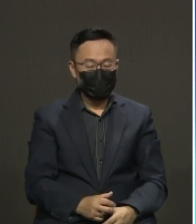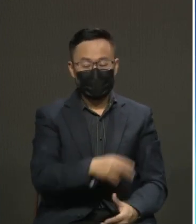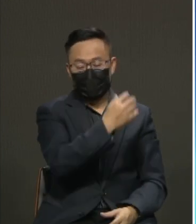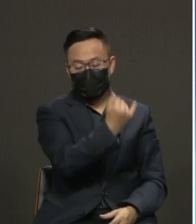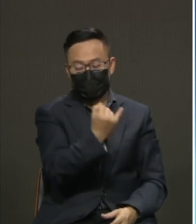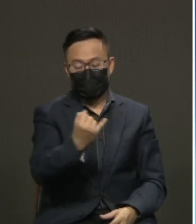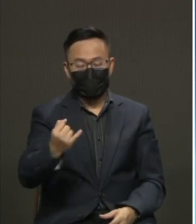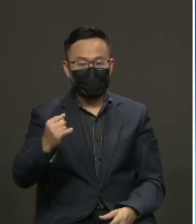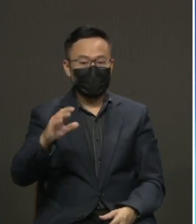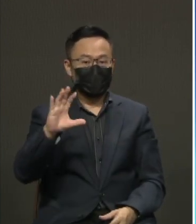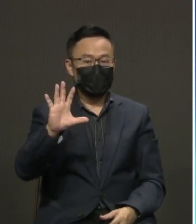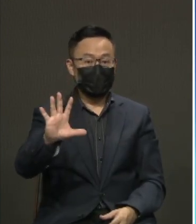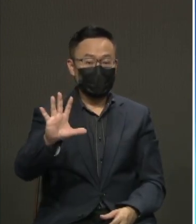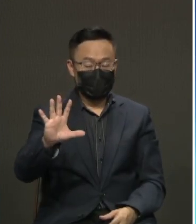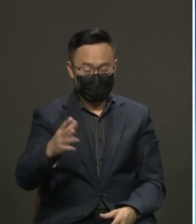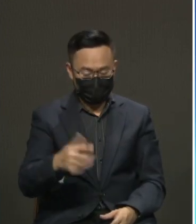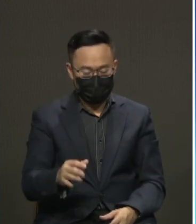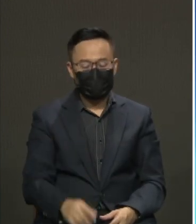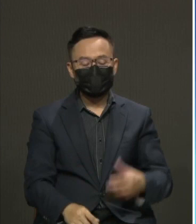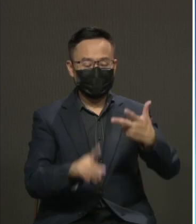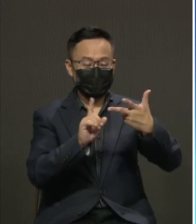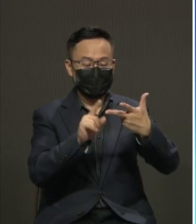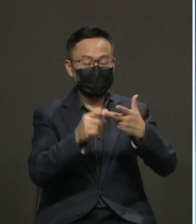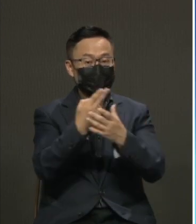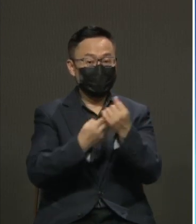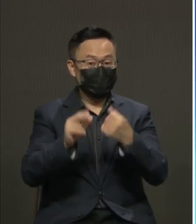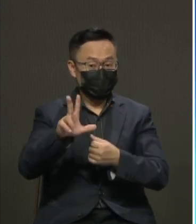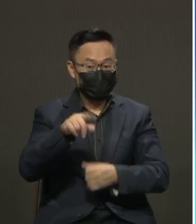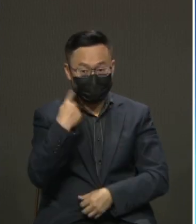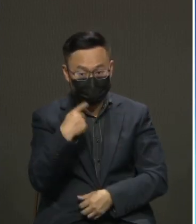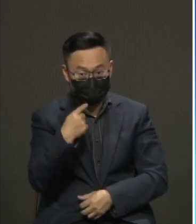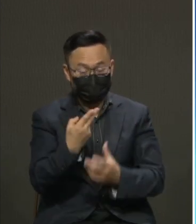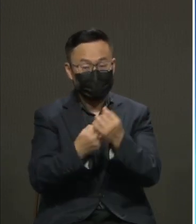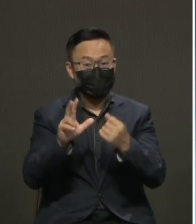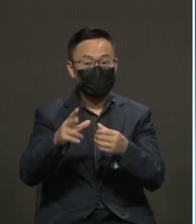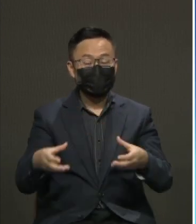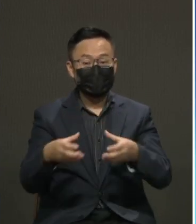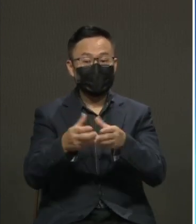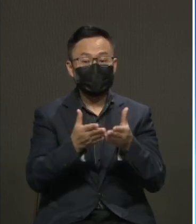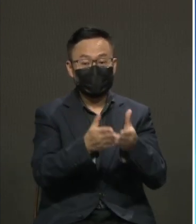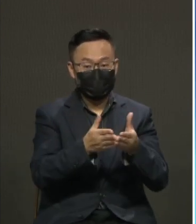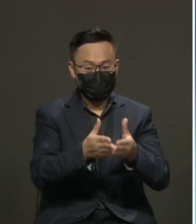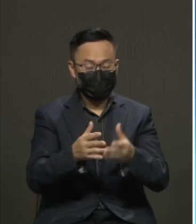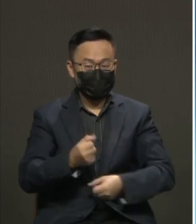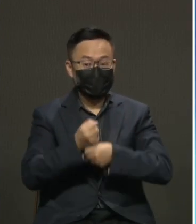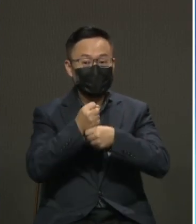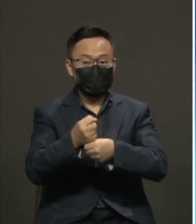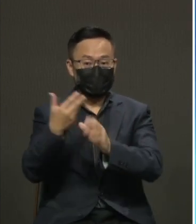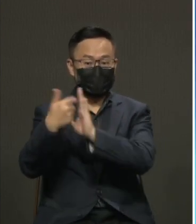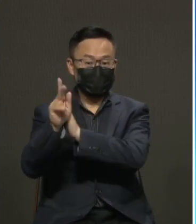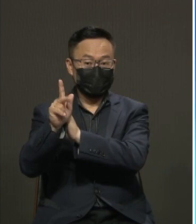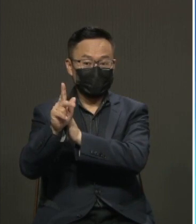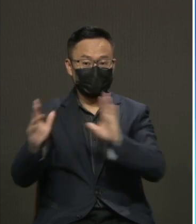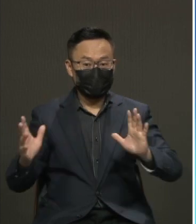แรงในบ้านเหลือเกินร้อนแรงมากๆนะคะและเกมนัดล่าสุดนะคะสำหรับทางฝั่งของการท่าเรือก็เปิดบ้านถล่มขอนแก่นยูไนเต็ด